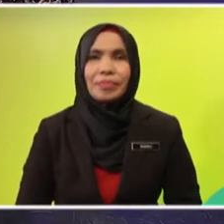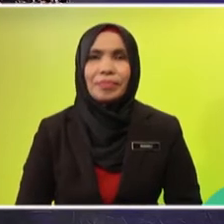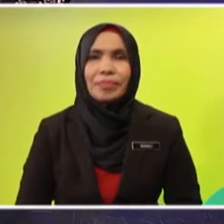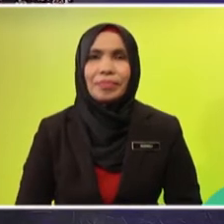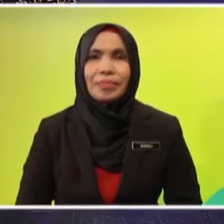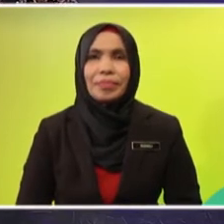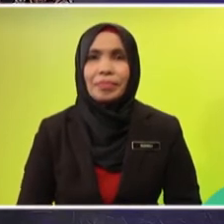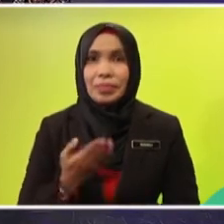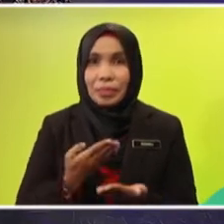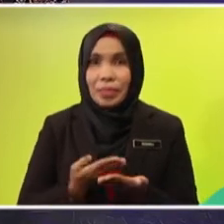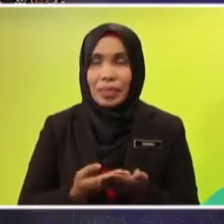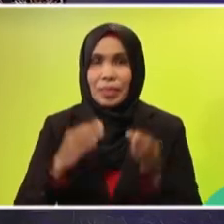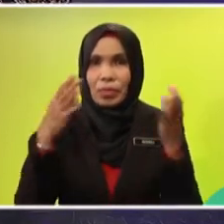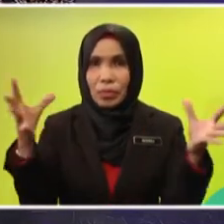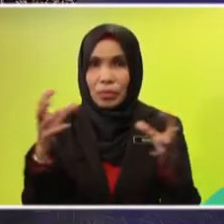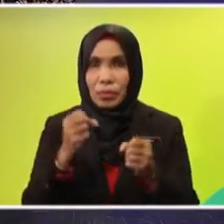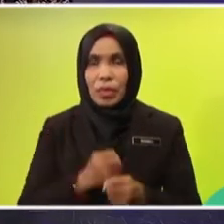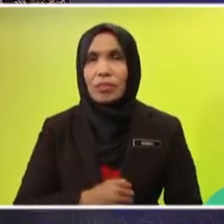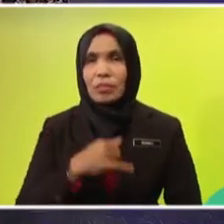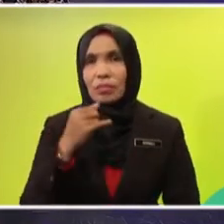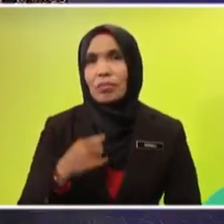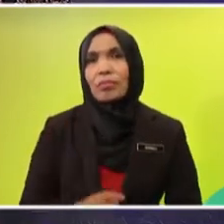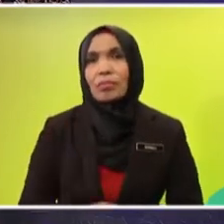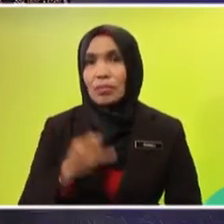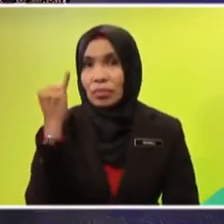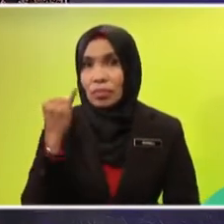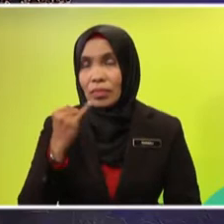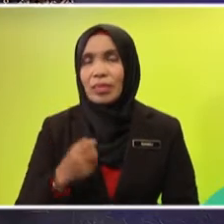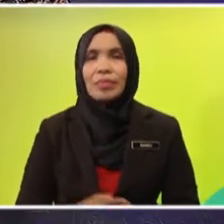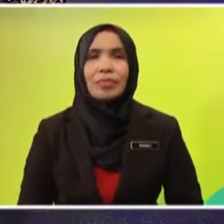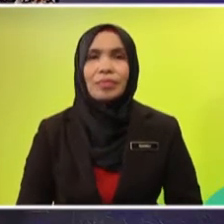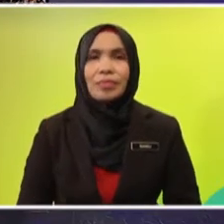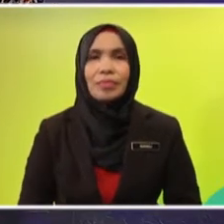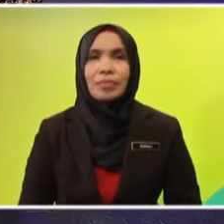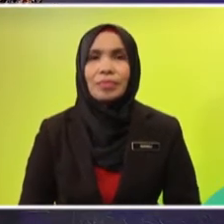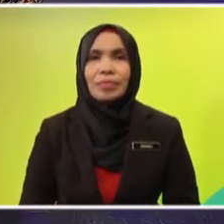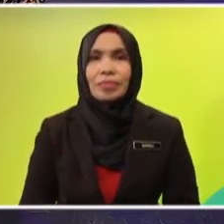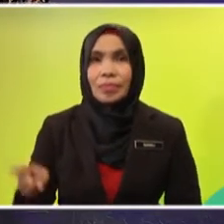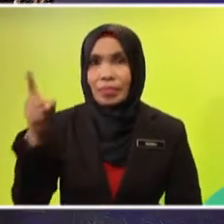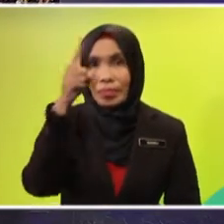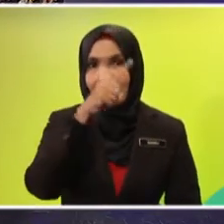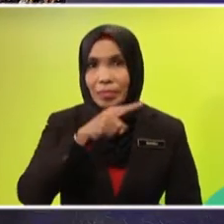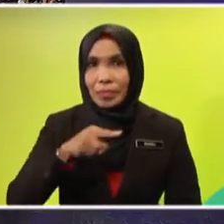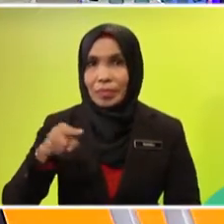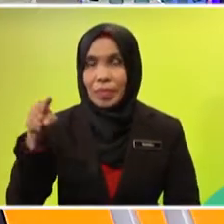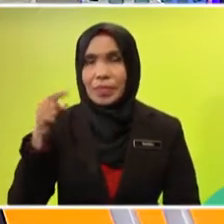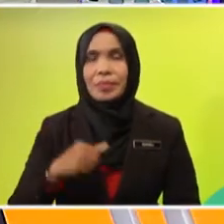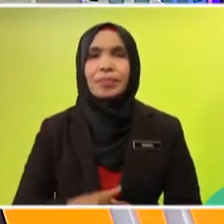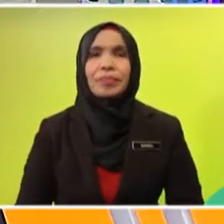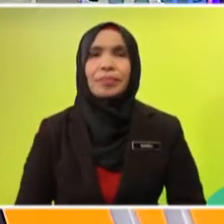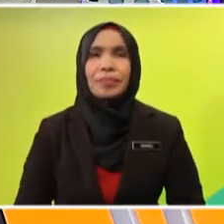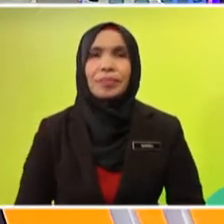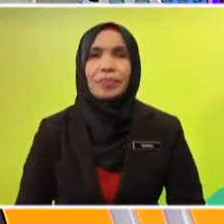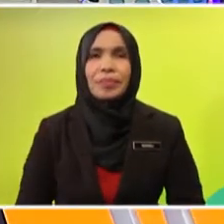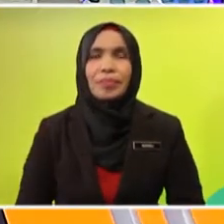sekarang oke baik cek guna ikhfa lukiskan gambar bulatin Jonggol Bulat R1